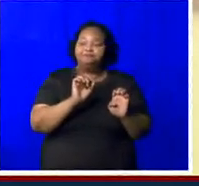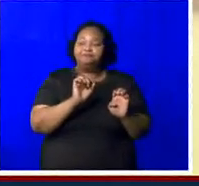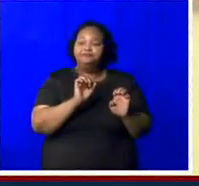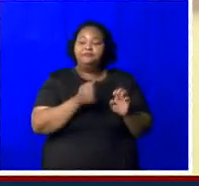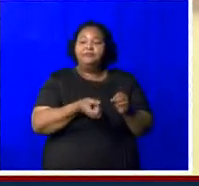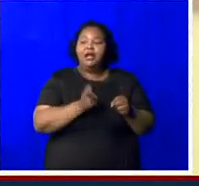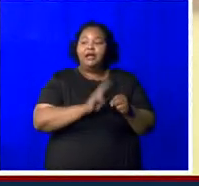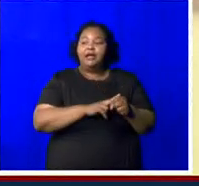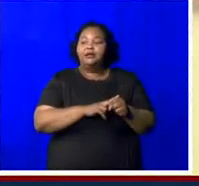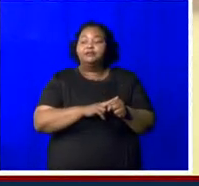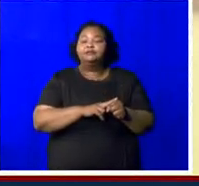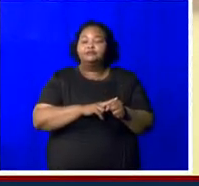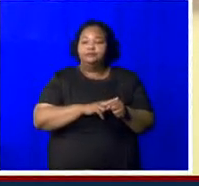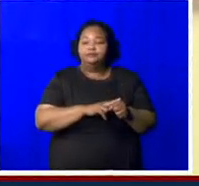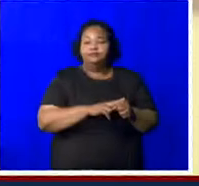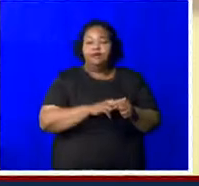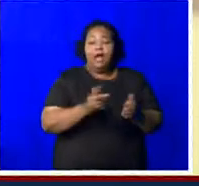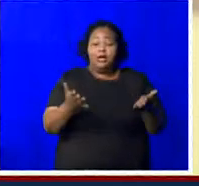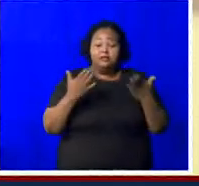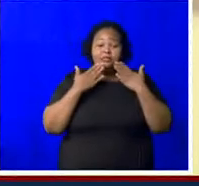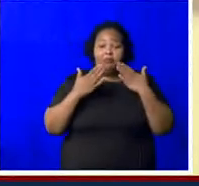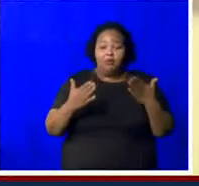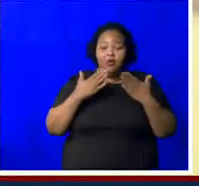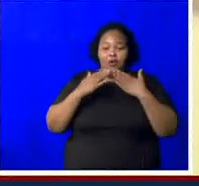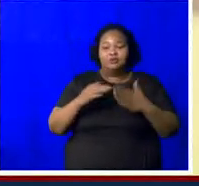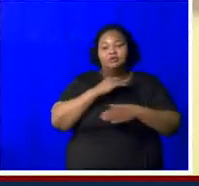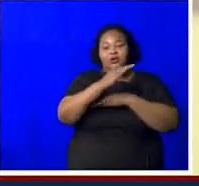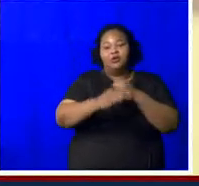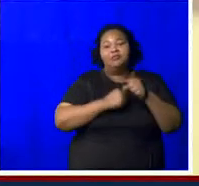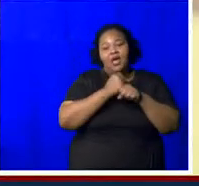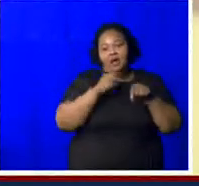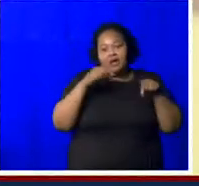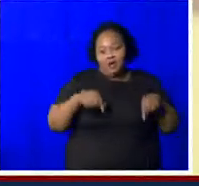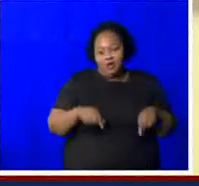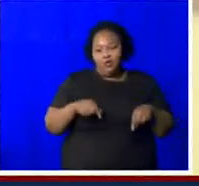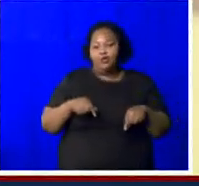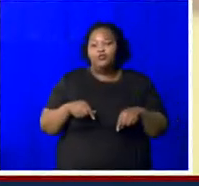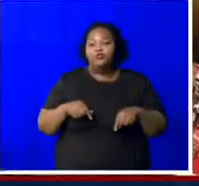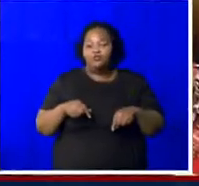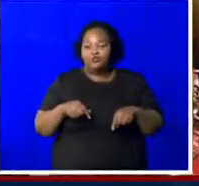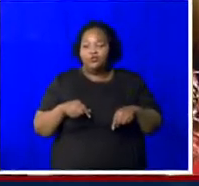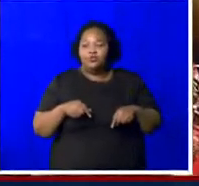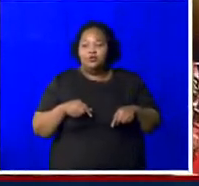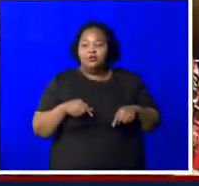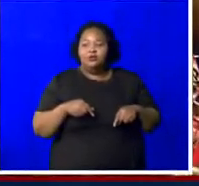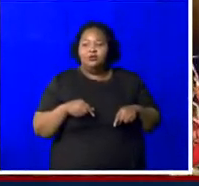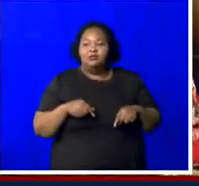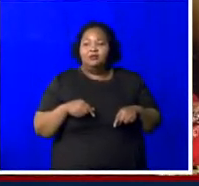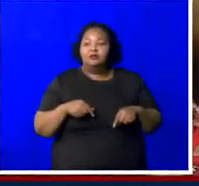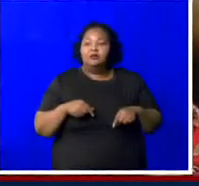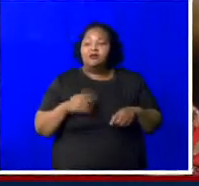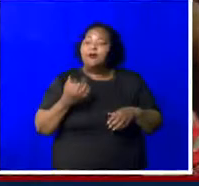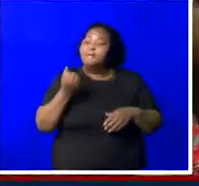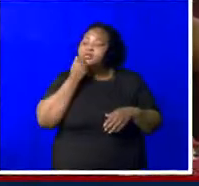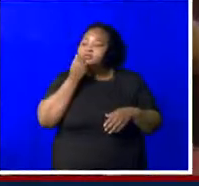Siyabonga ukuthi nje nathi lo nyaka isibonile ivakashele thini lapha kamanzini.